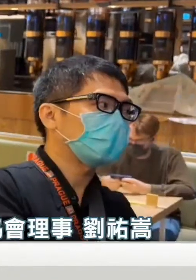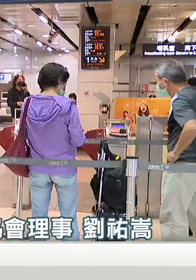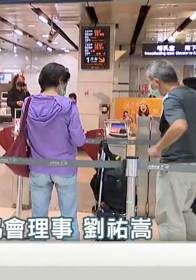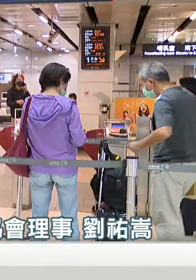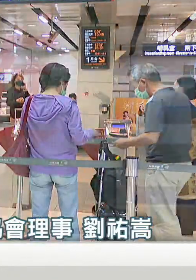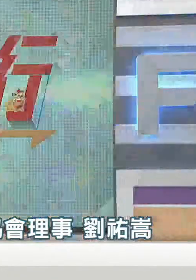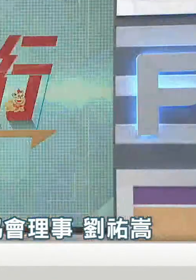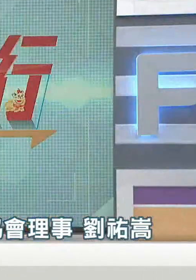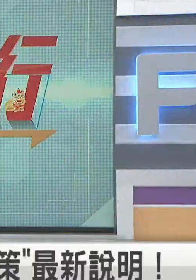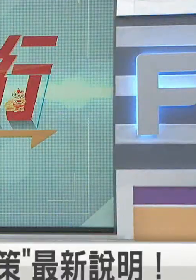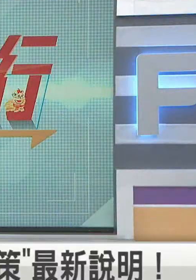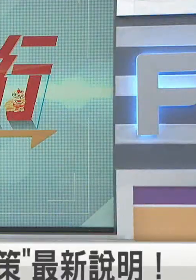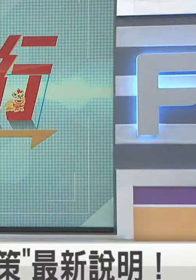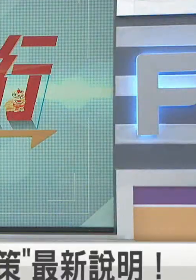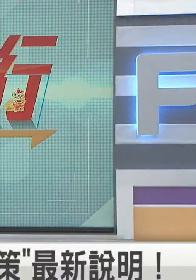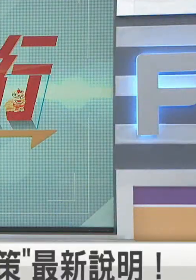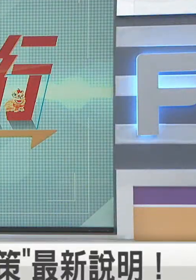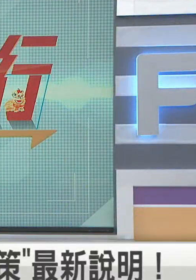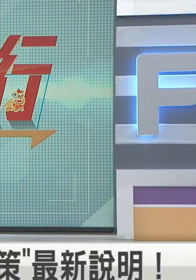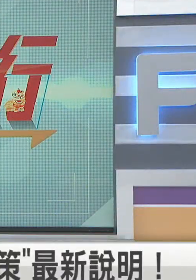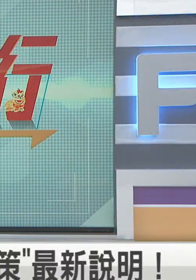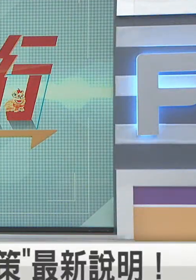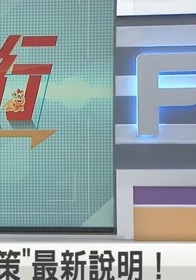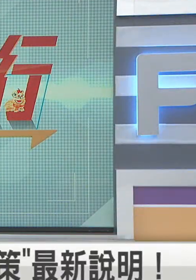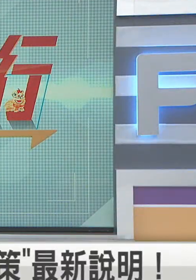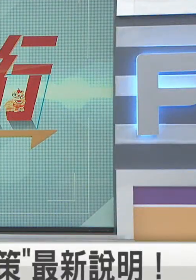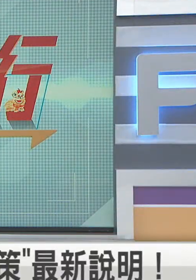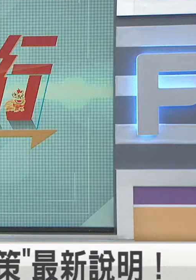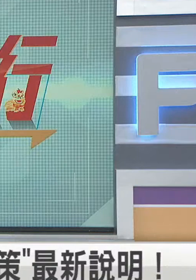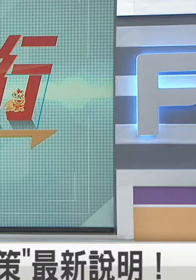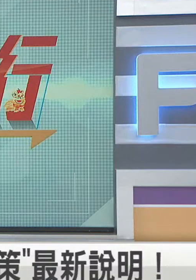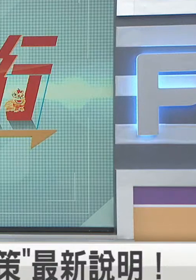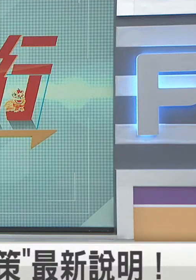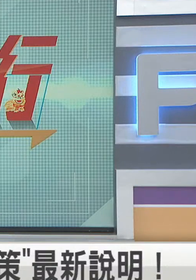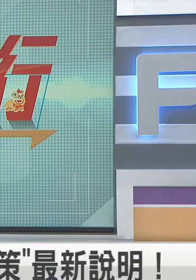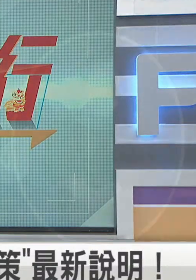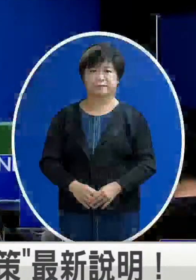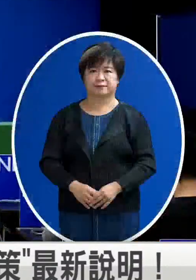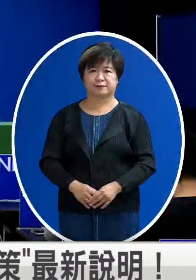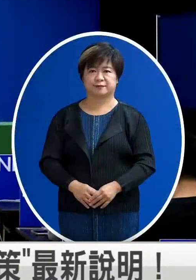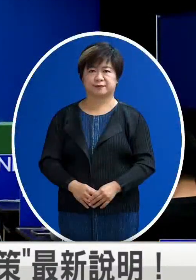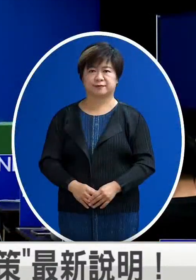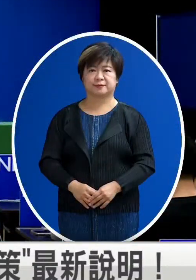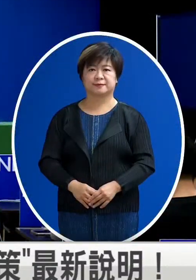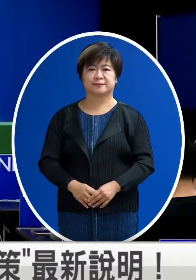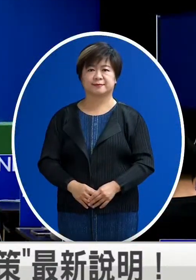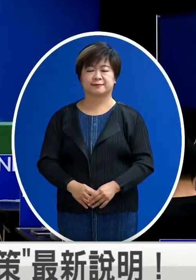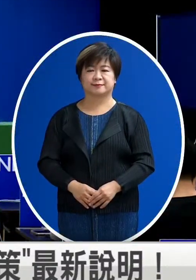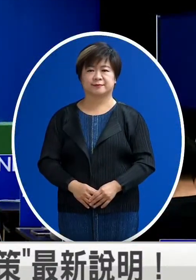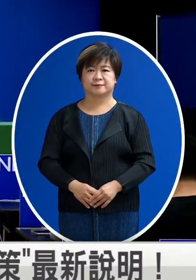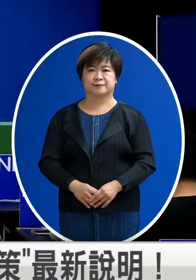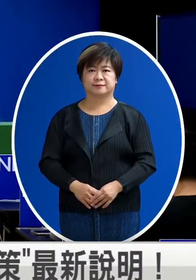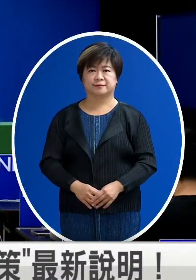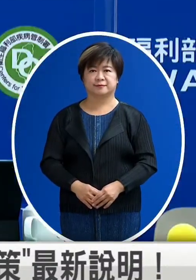场来消费。 高铁也是 今天能不能再加零，一起来看现场的记者会。